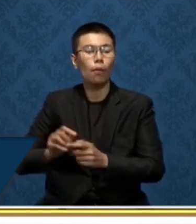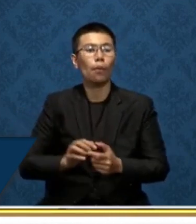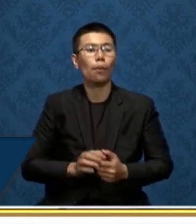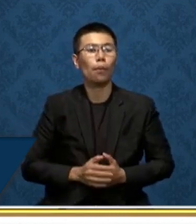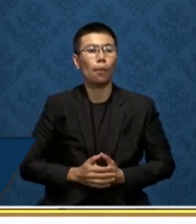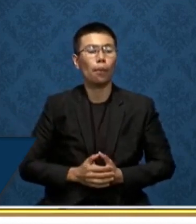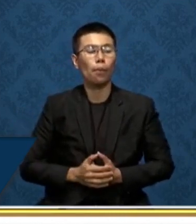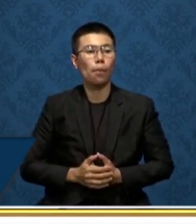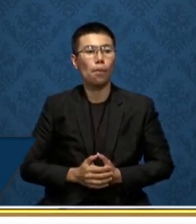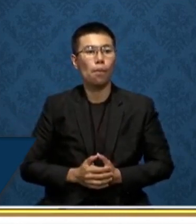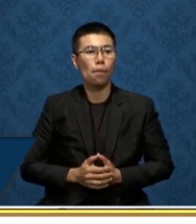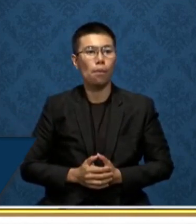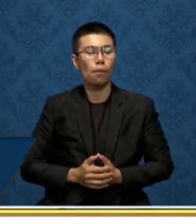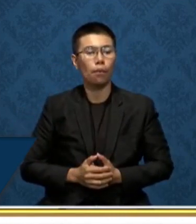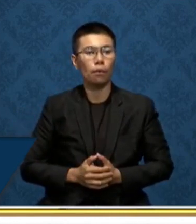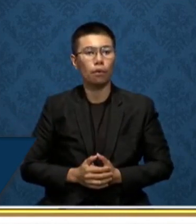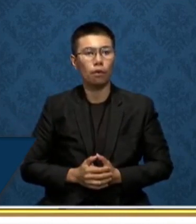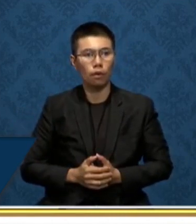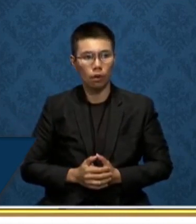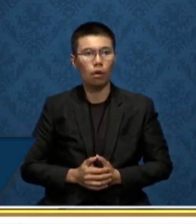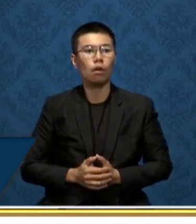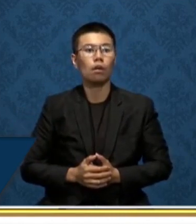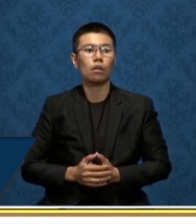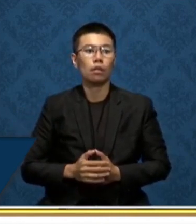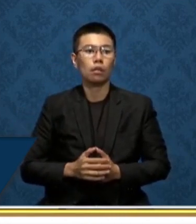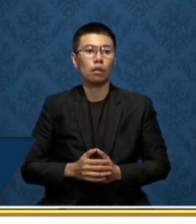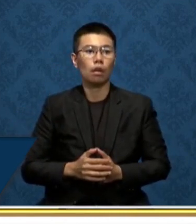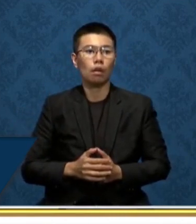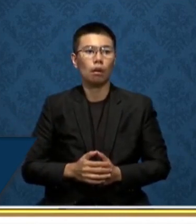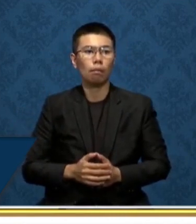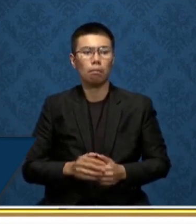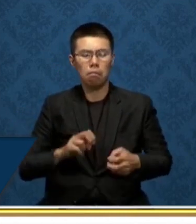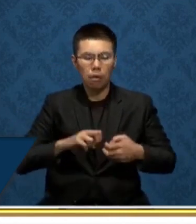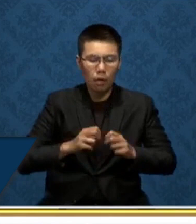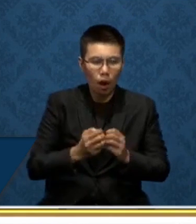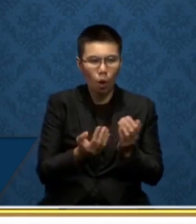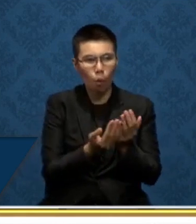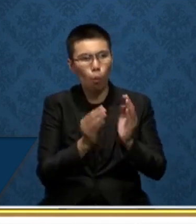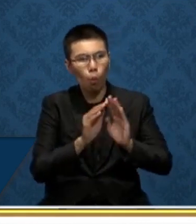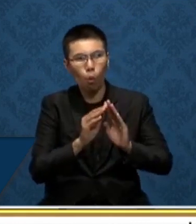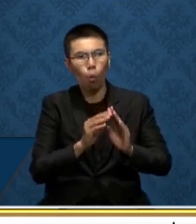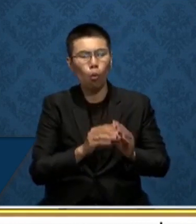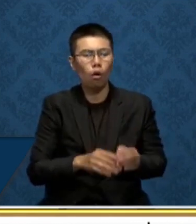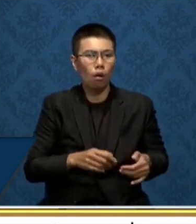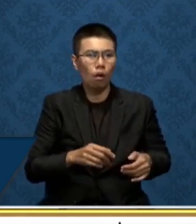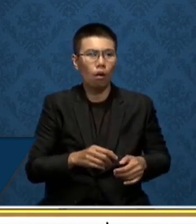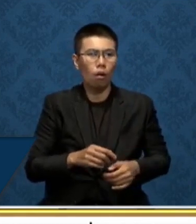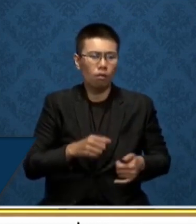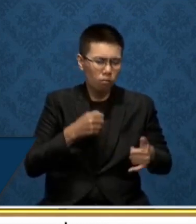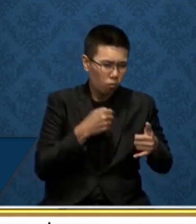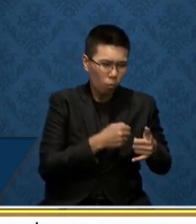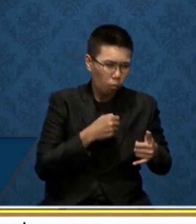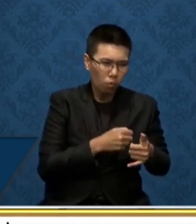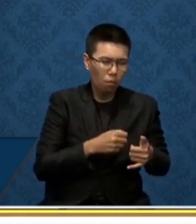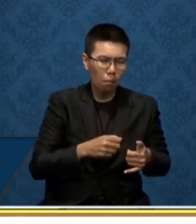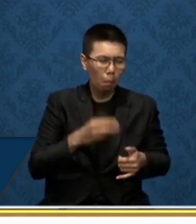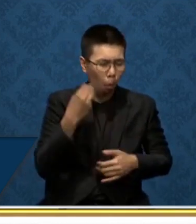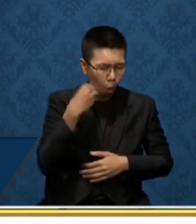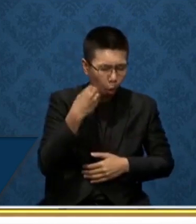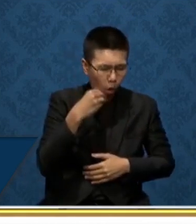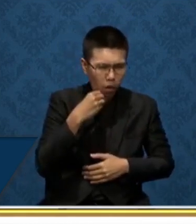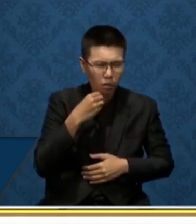คือความรุนแรงเกิดขึ้นจนเขาทนไม่ได้นะครับต้องไปขอความช่วยเหลือท่านถึงเก็บสถิติตรงนี้ม